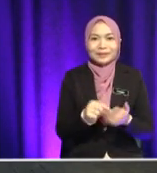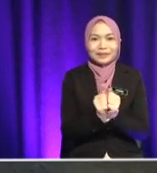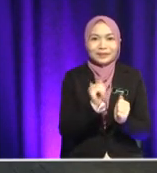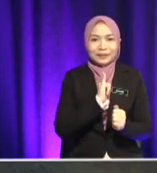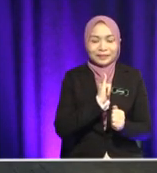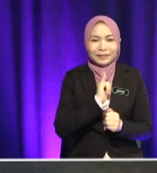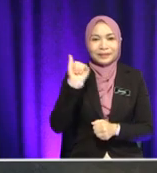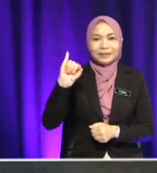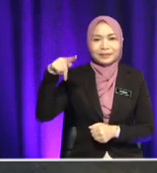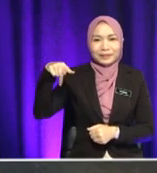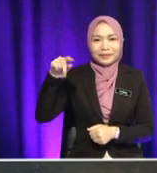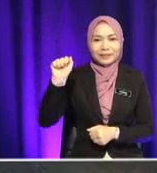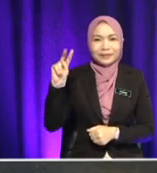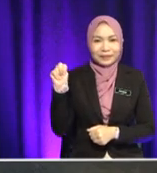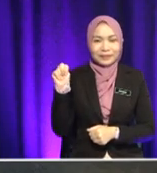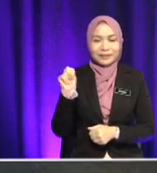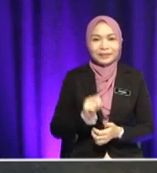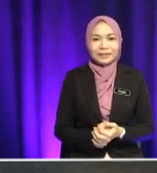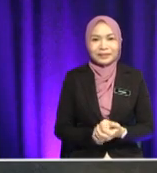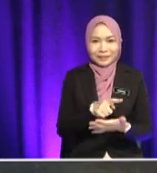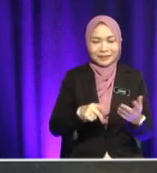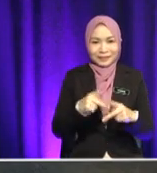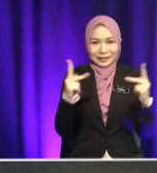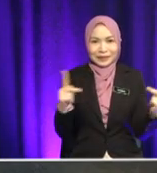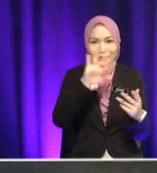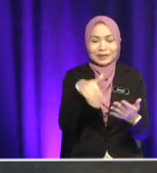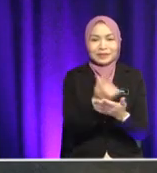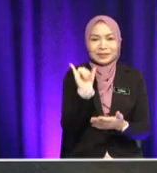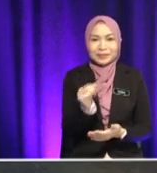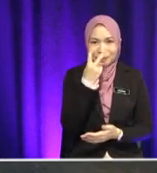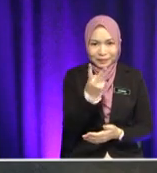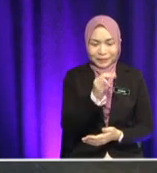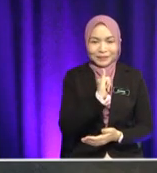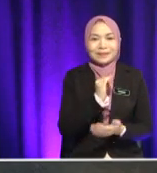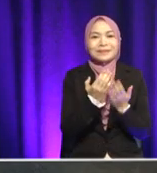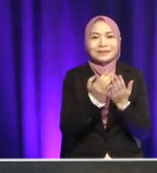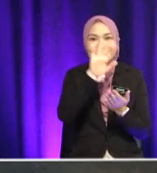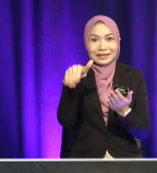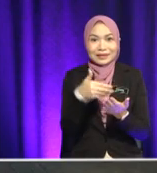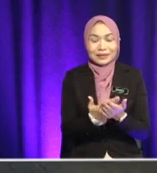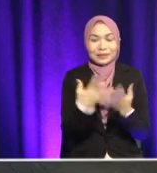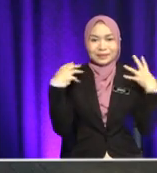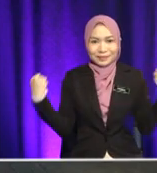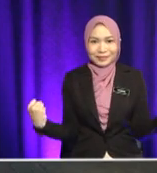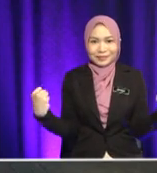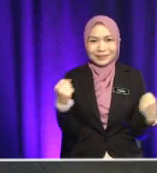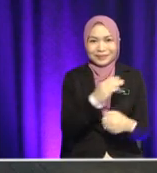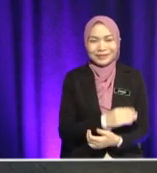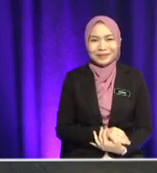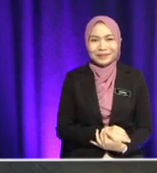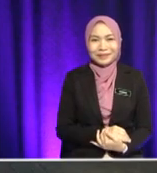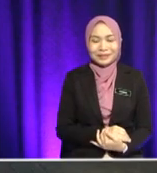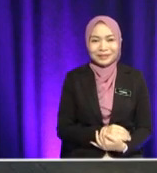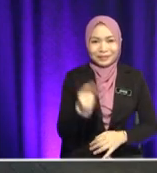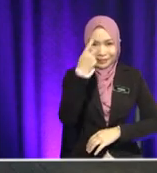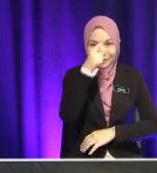pengacara Anda Irfan sahmi Apakah boleh menonton aboyfan doakan agar dalam keadaan yang baik-baik dan serius selalu baik